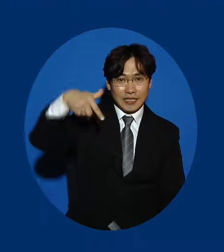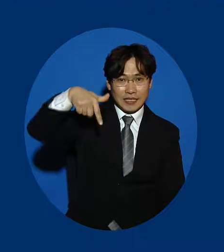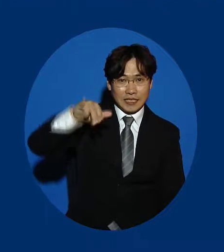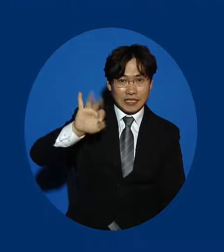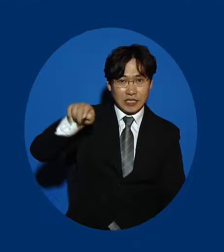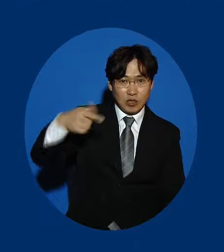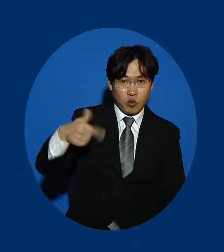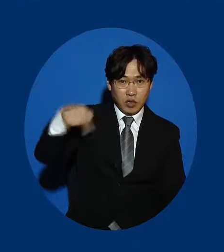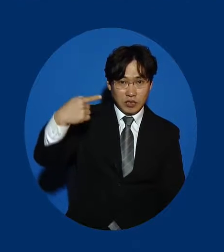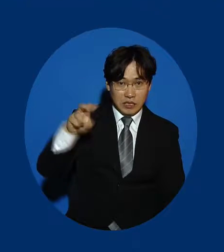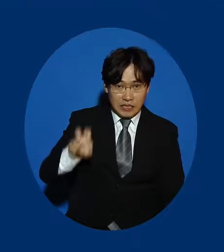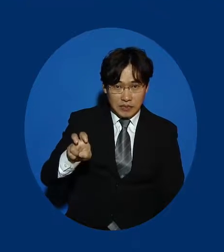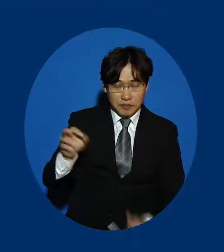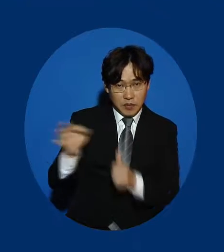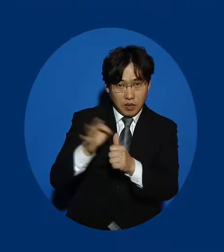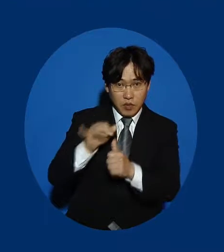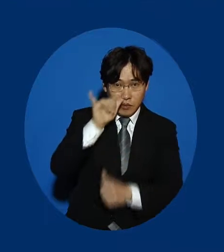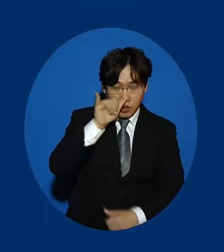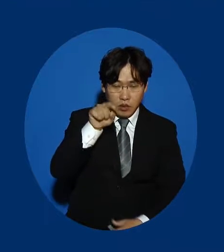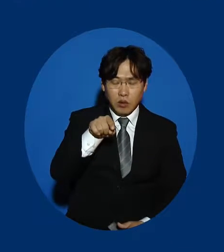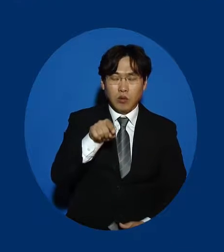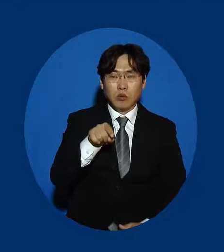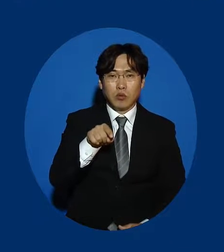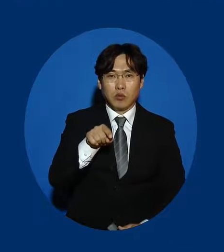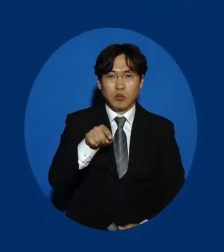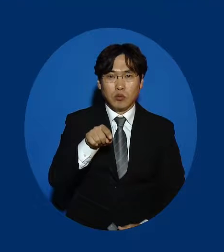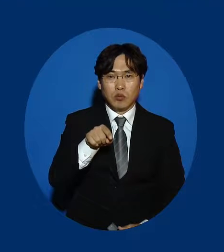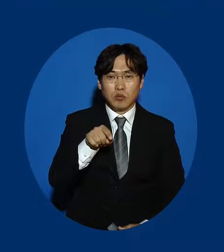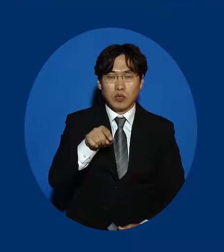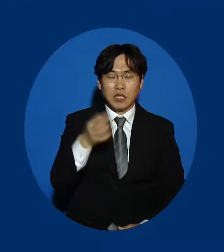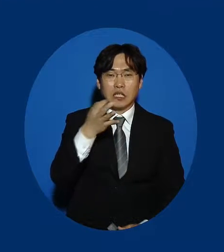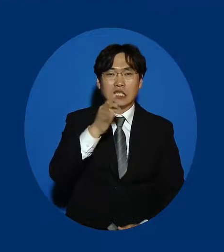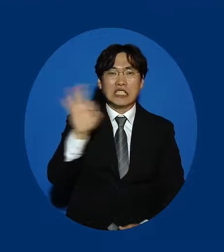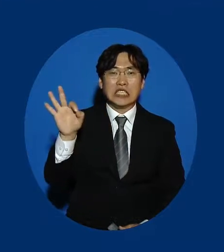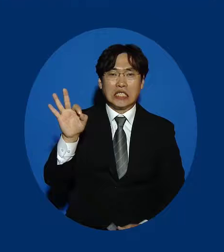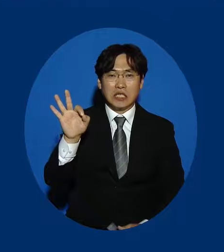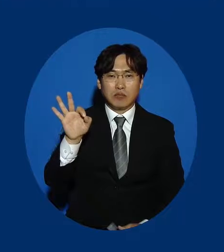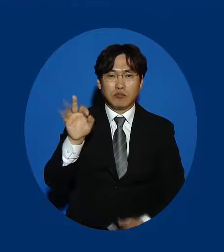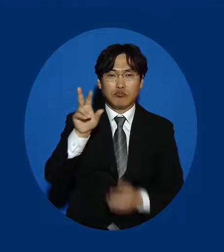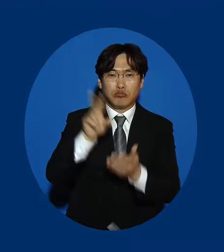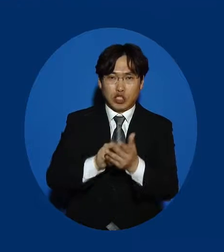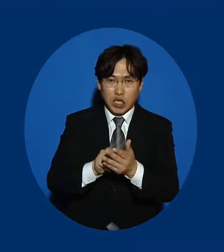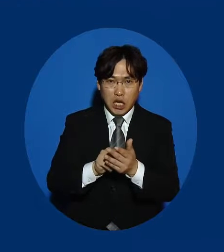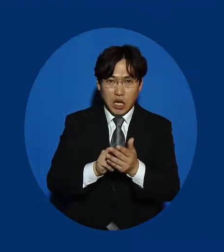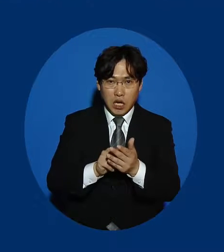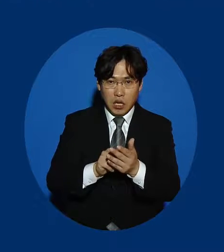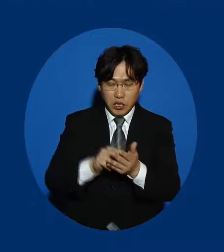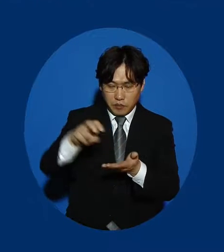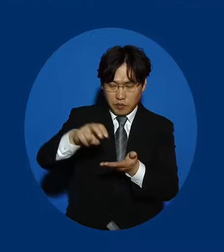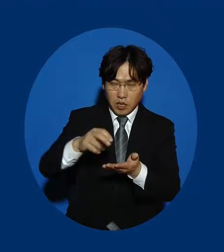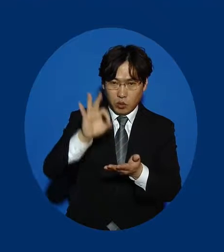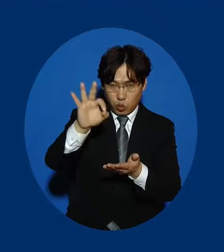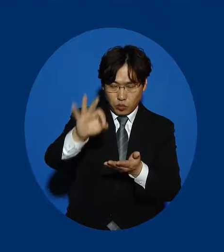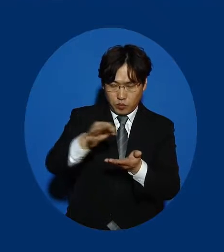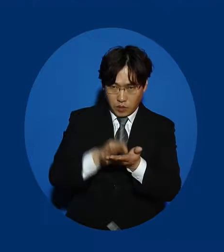재난지원금을 줬잖아요. 그때 대두했던 게 인증 문제예요. 전화로 인증하게 한다든가